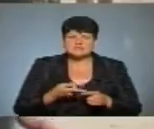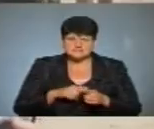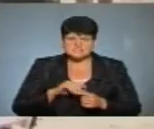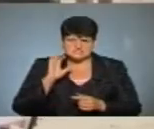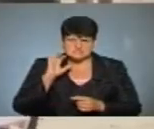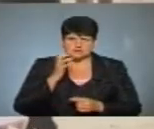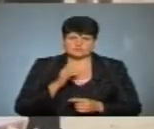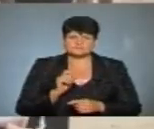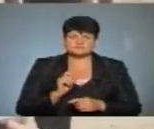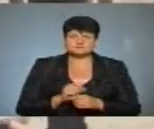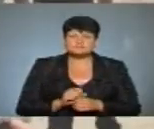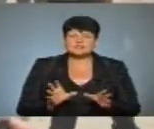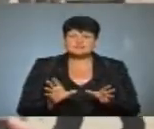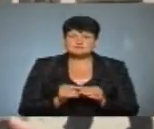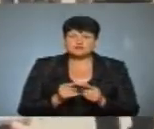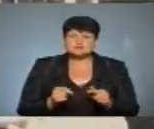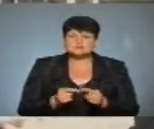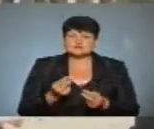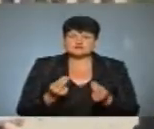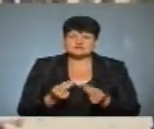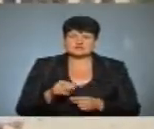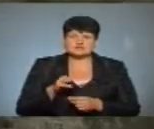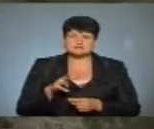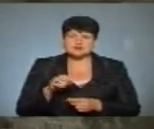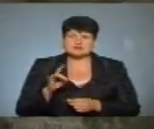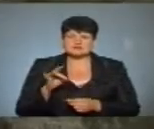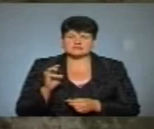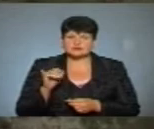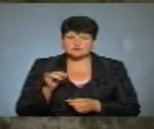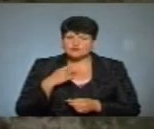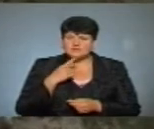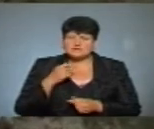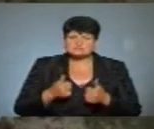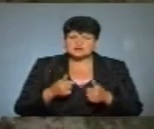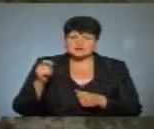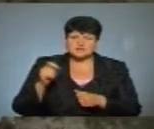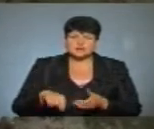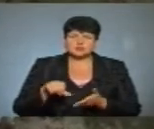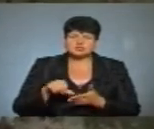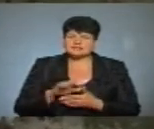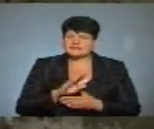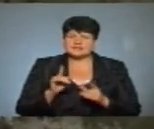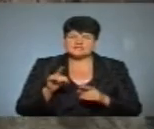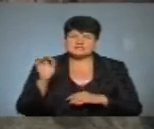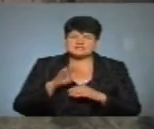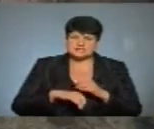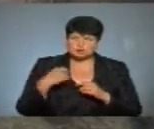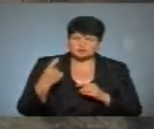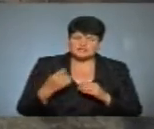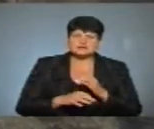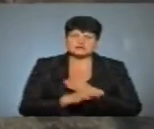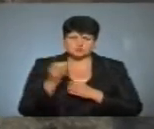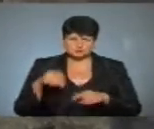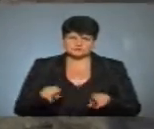серйозний. Співорганізатор гри Тарас Мартинів каже, на змагання приїхали учасники не лише із західних областей, а й зі